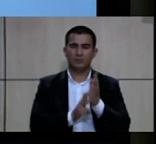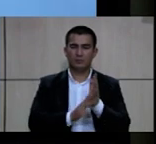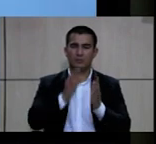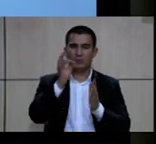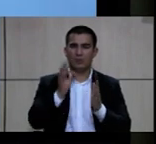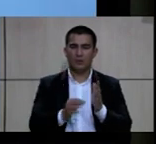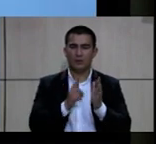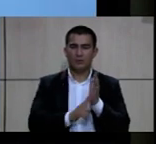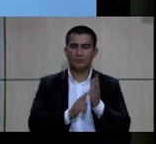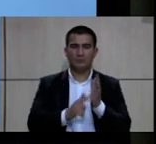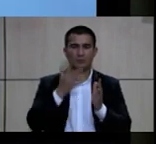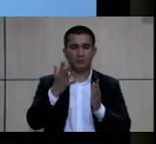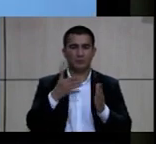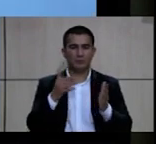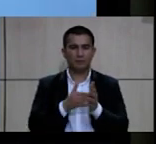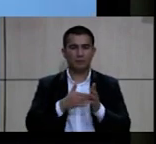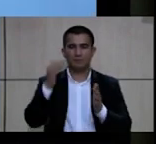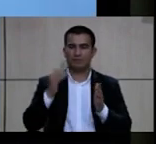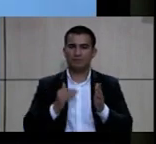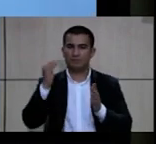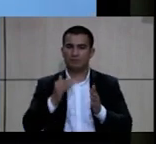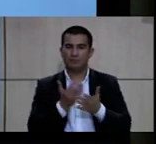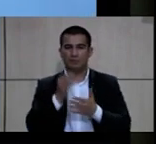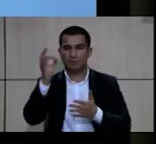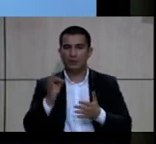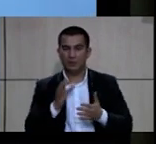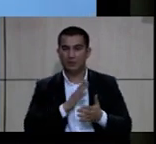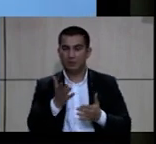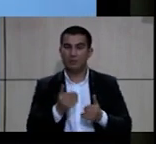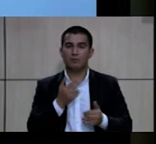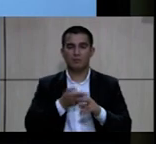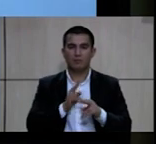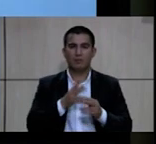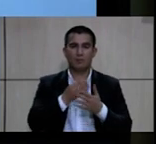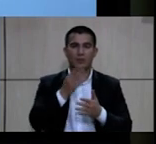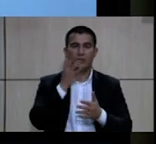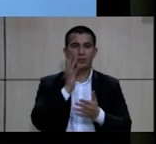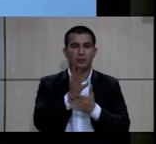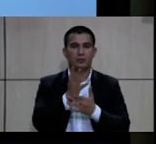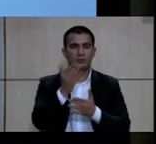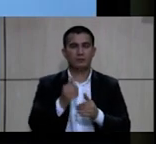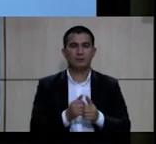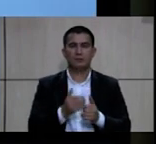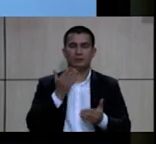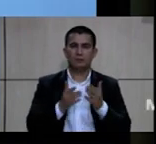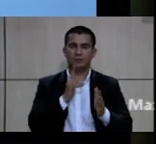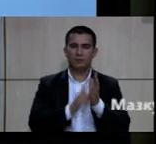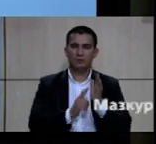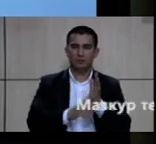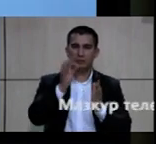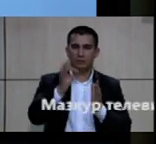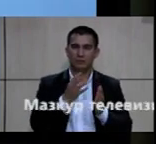dan 75% gacha bal yig'gan bo'lsangiz, siz 4 baho oldingiz. Agar 70%